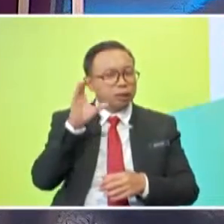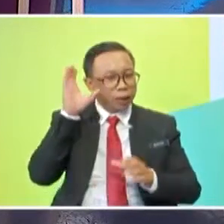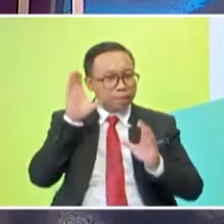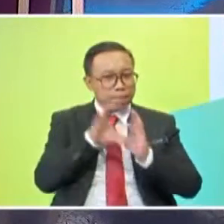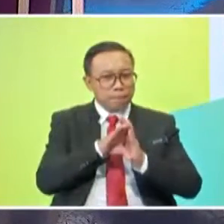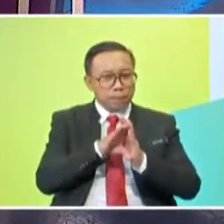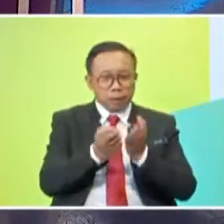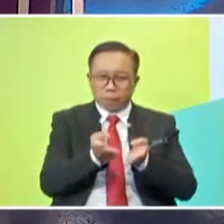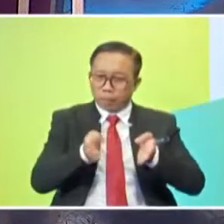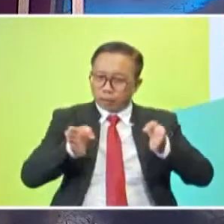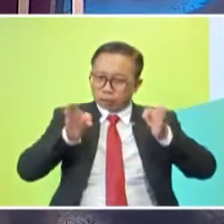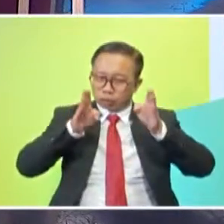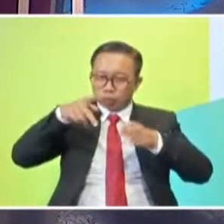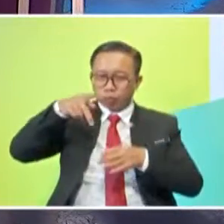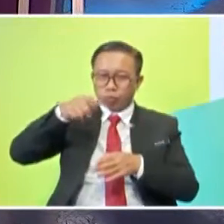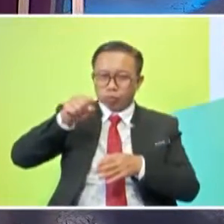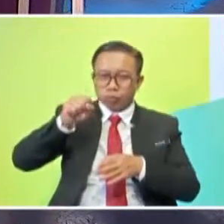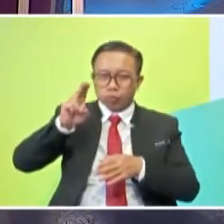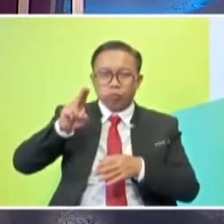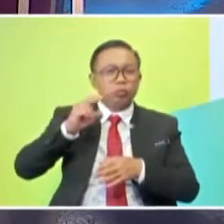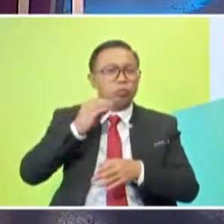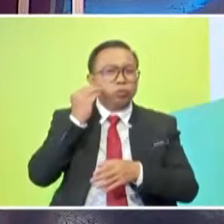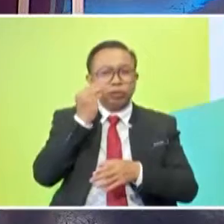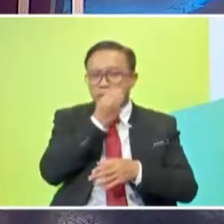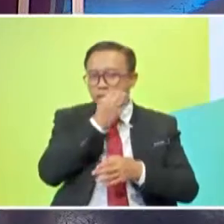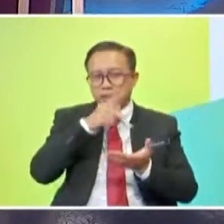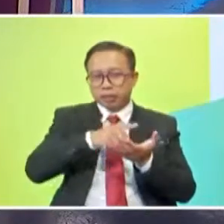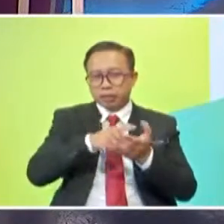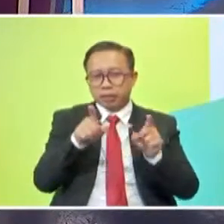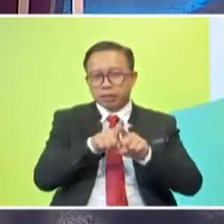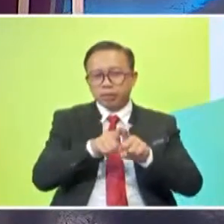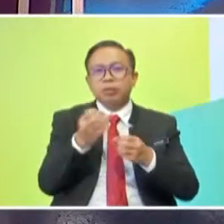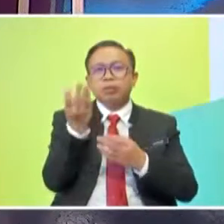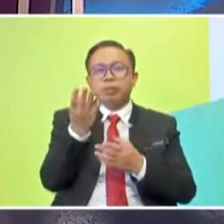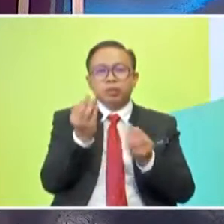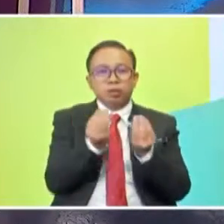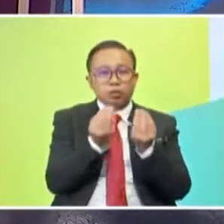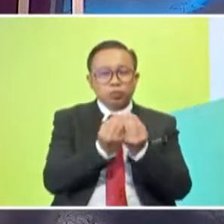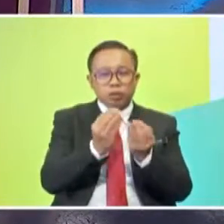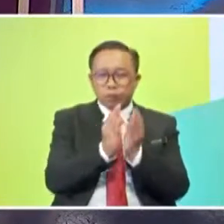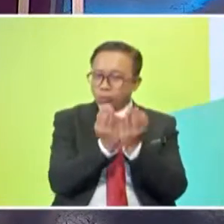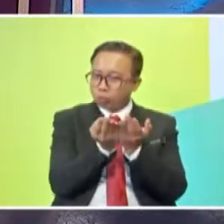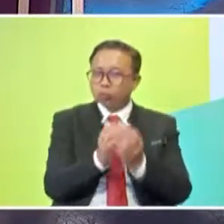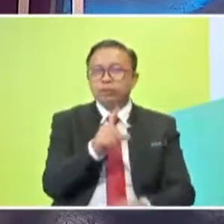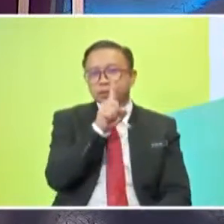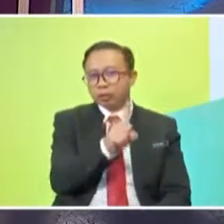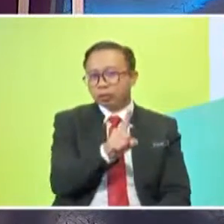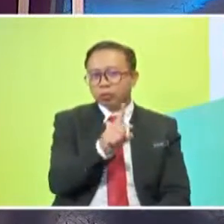di sebelah palsu ada bubur kita kira sama-sama berapa jumlah buku tuh